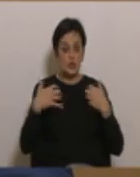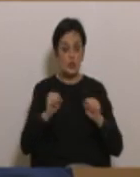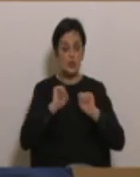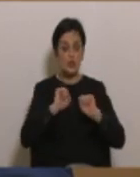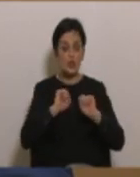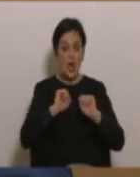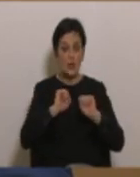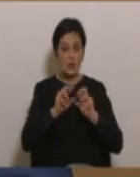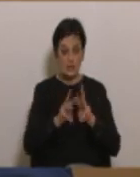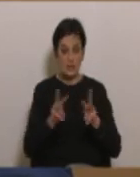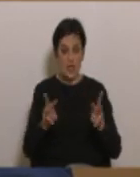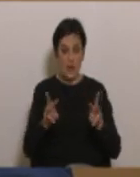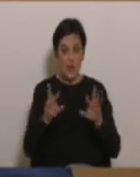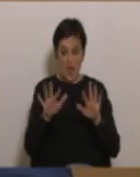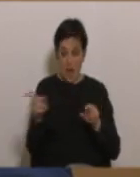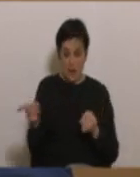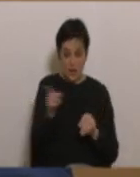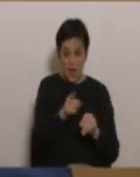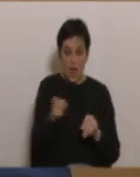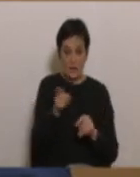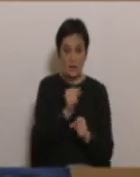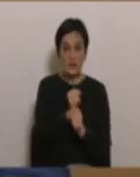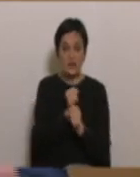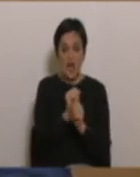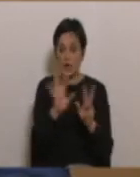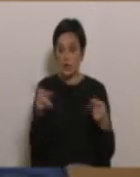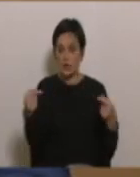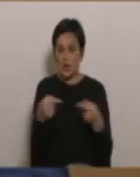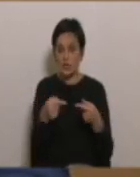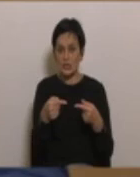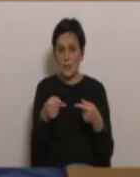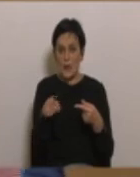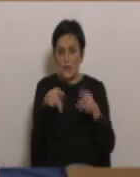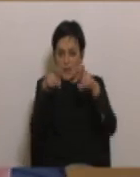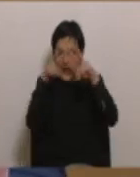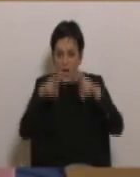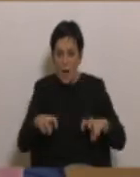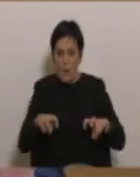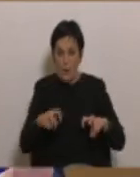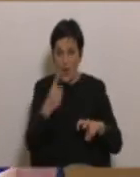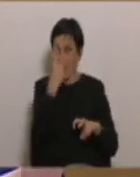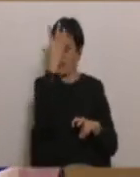სამინისტროს ადგილზე, რომელიც გადმოდიან, გაეკეთებინათ შესაბამისი იქ გამოკვლევა